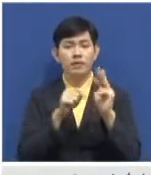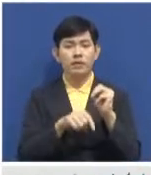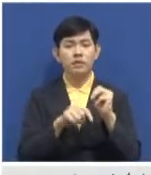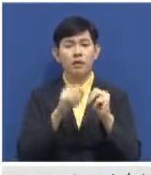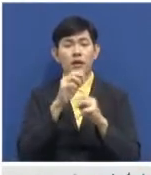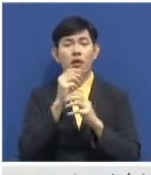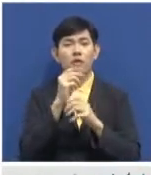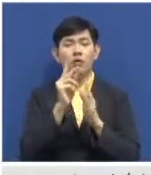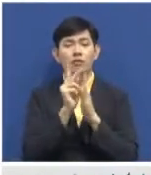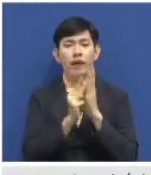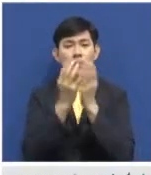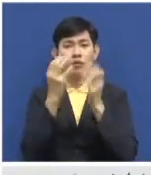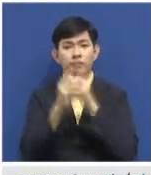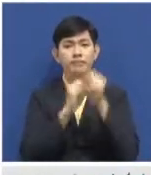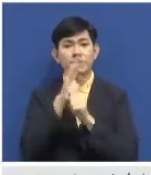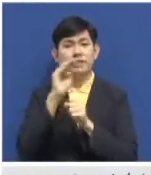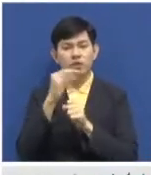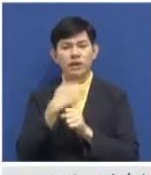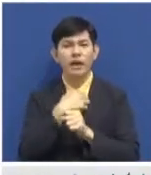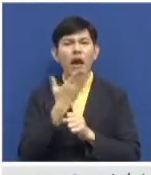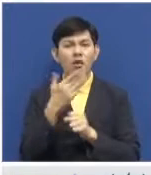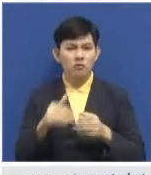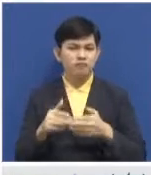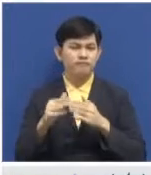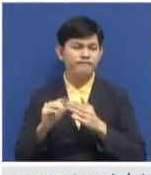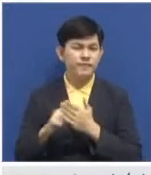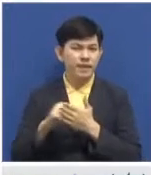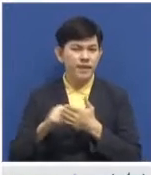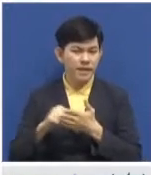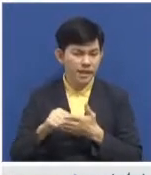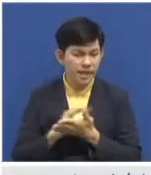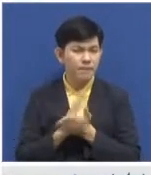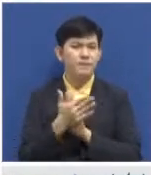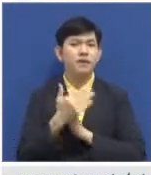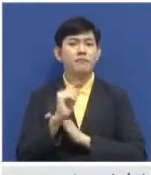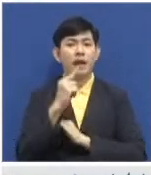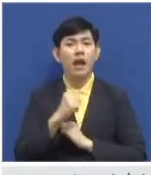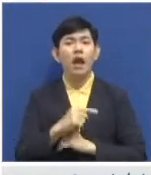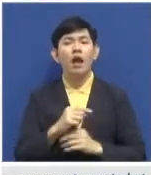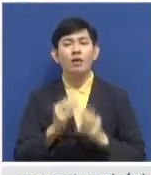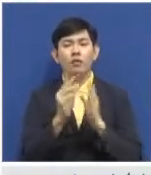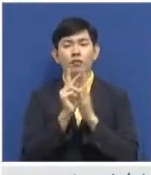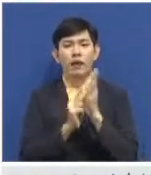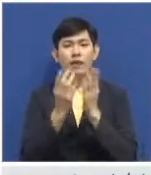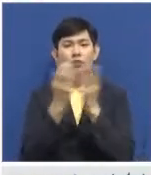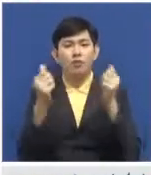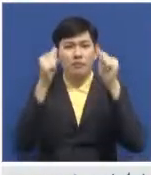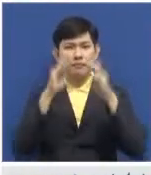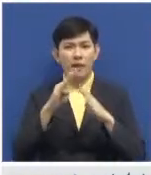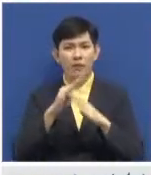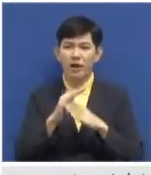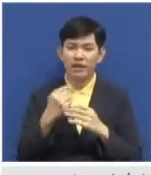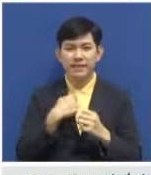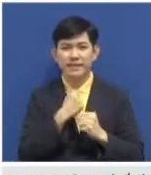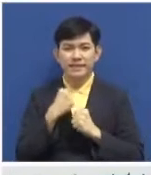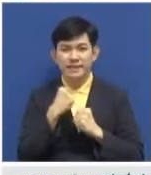อยากจะเชิญชวนให้ช่วยกันฟื้นวิญญาณการเกิดขึ้นของรัฐธรรมนูญ40กลับมาครับยุติรัฐธรรมนูญแบบการแก้แค้นเอาคืนตลอด3